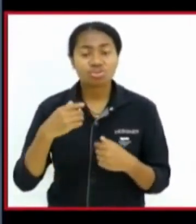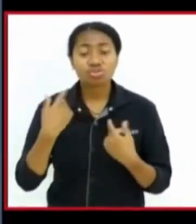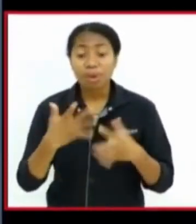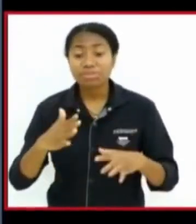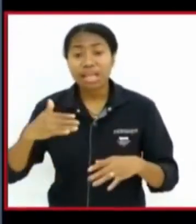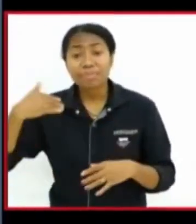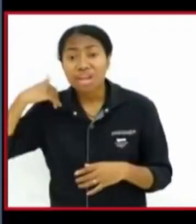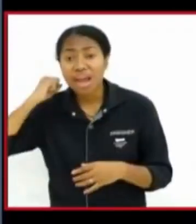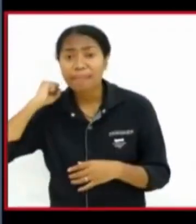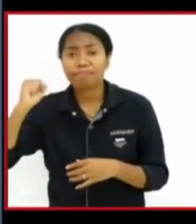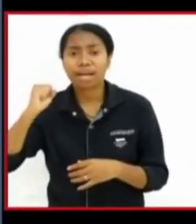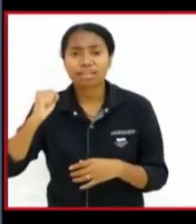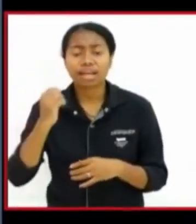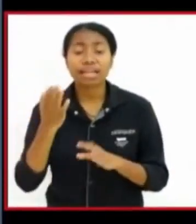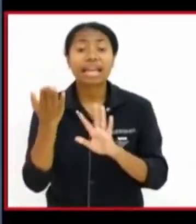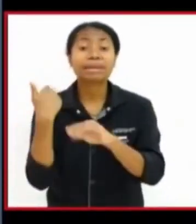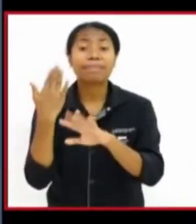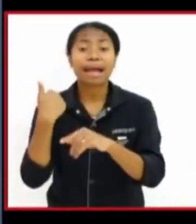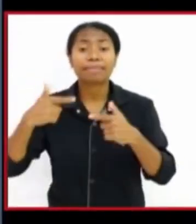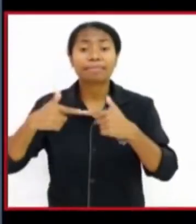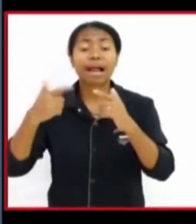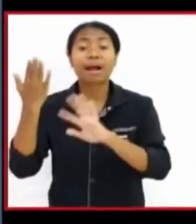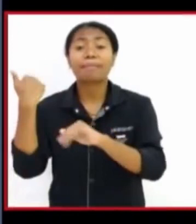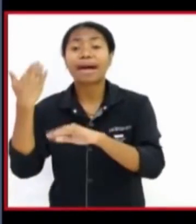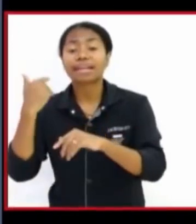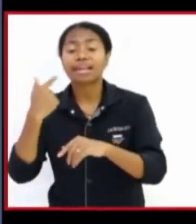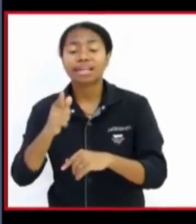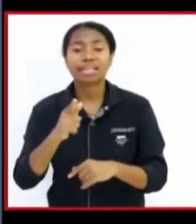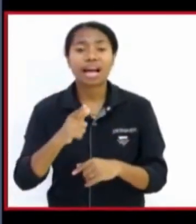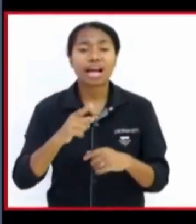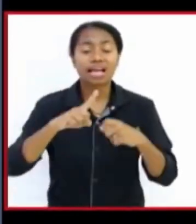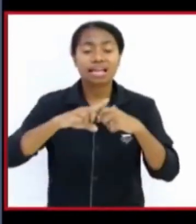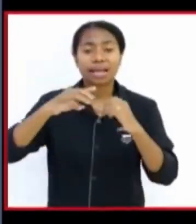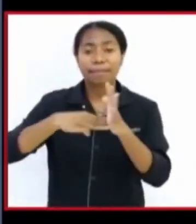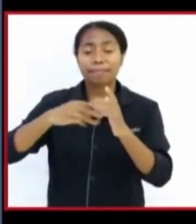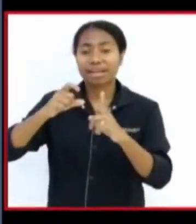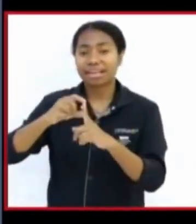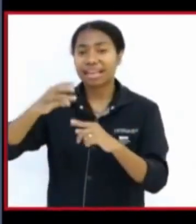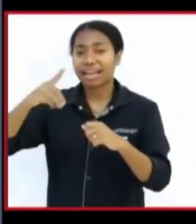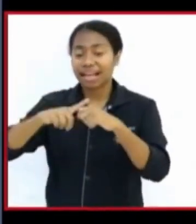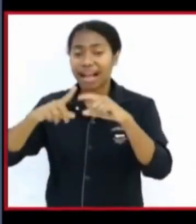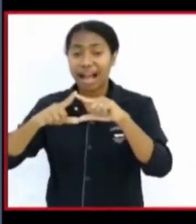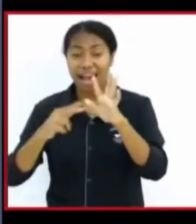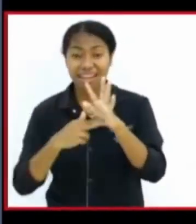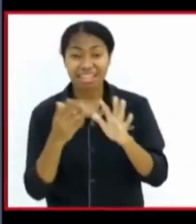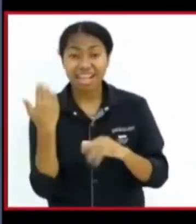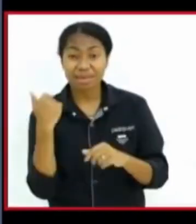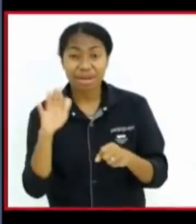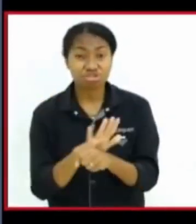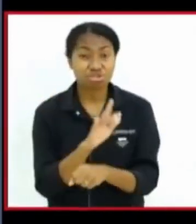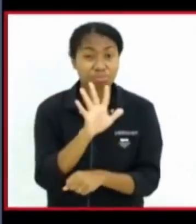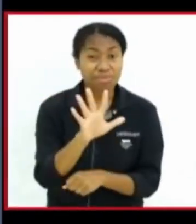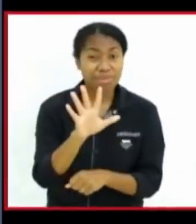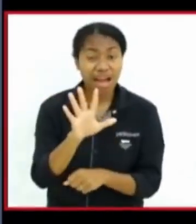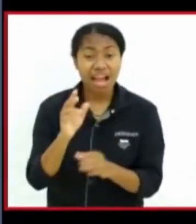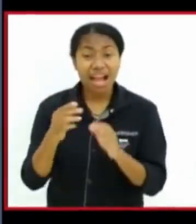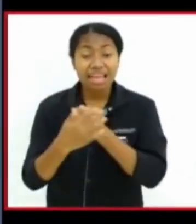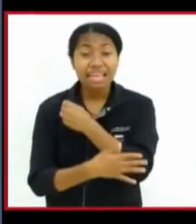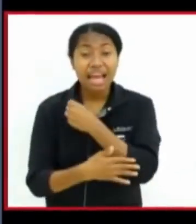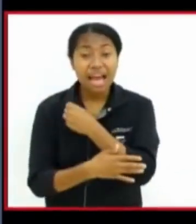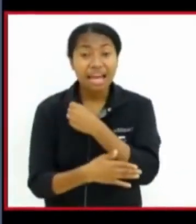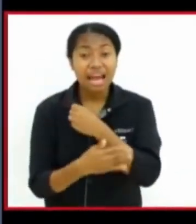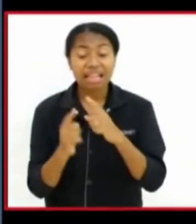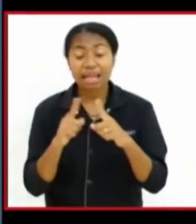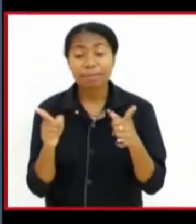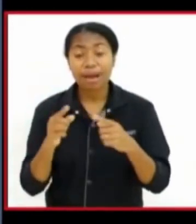dari perang kemerdekaan karena perang kemerdekaan cuma 5 negara tampak Palestina tapi